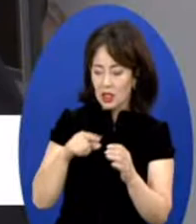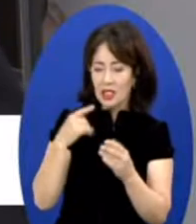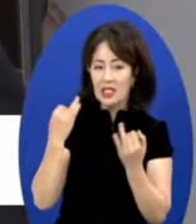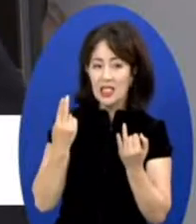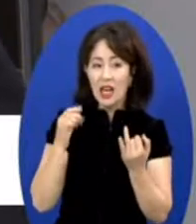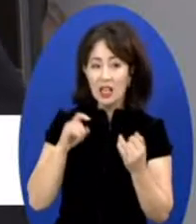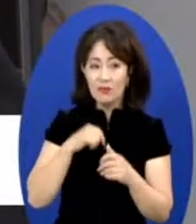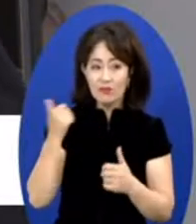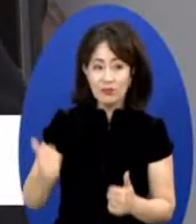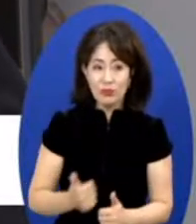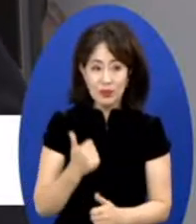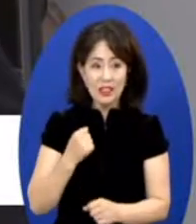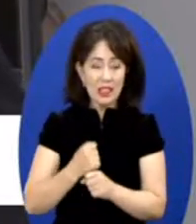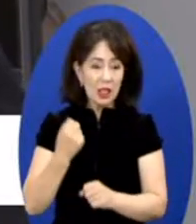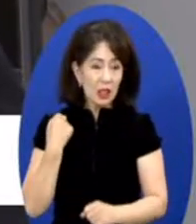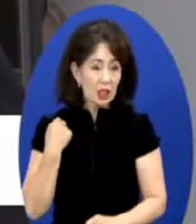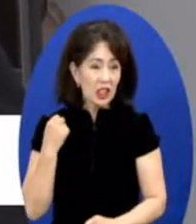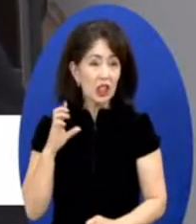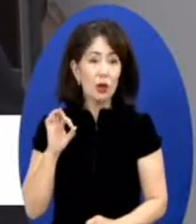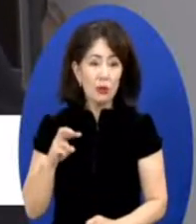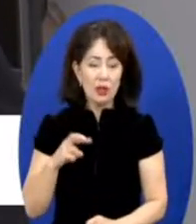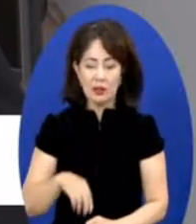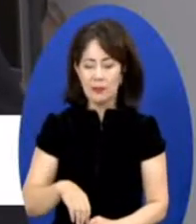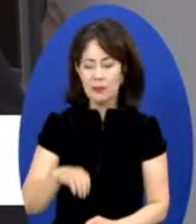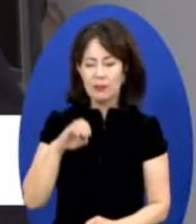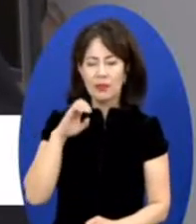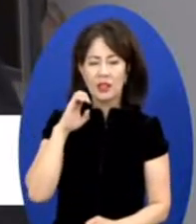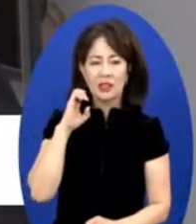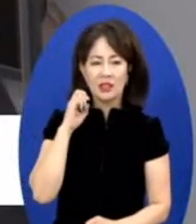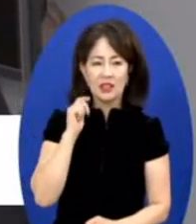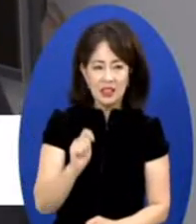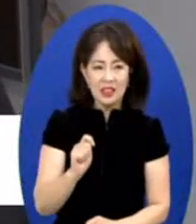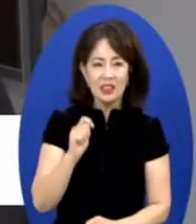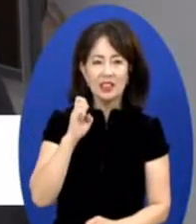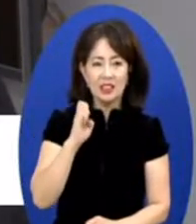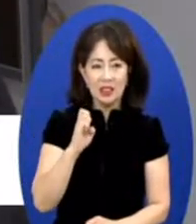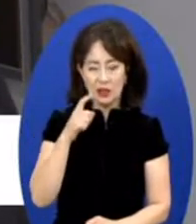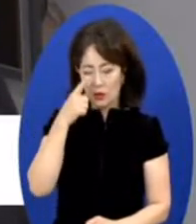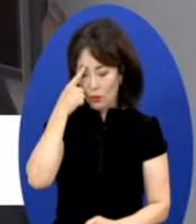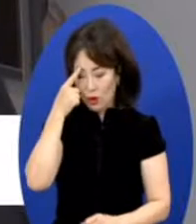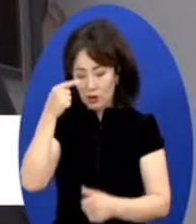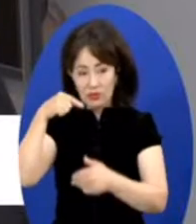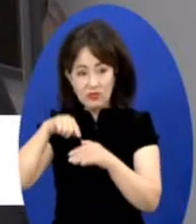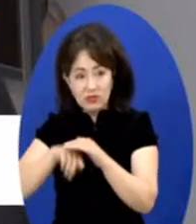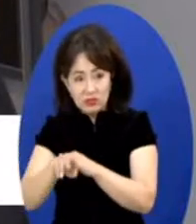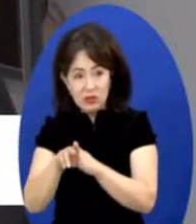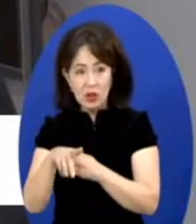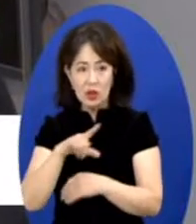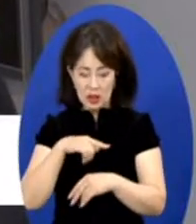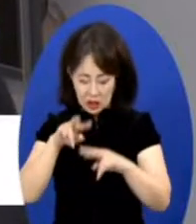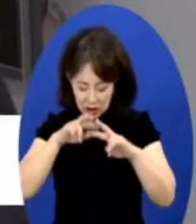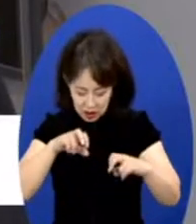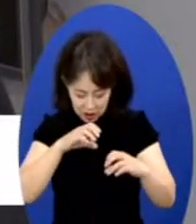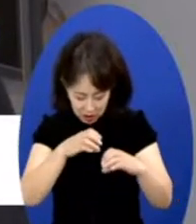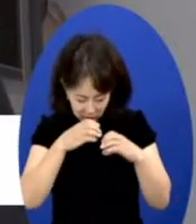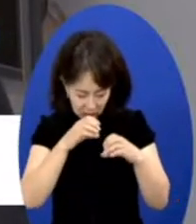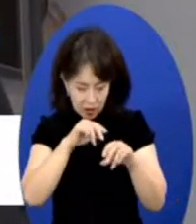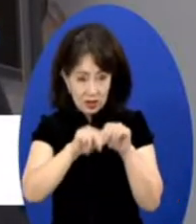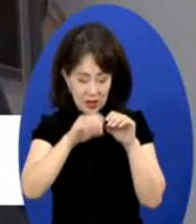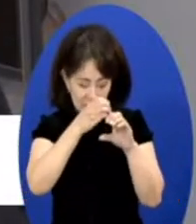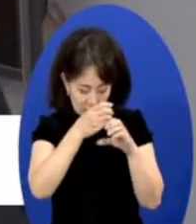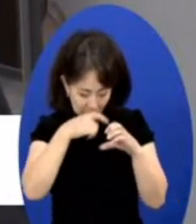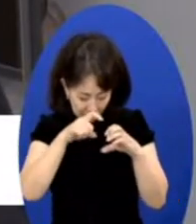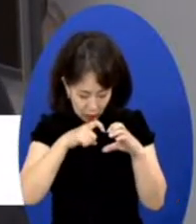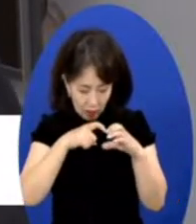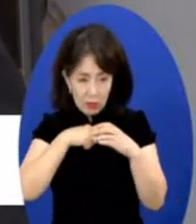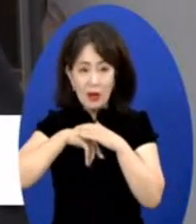бидний хувьд энэ цахим шилжилтийг төгсгэж чадвал тэр юм Монголиа гэдэг одоо цонхоор ороод өөрийнхөө шинжилгээний хариу гадаадын улс руу явуулах